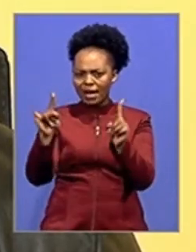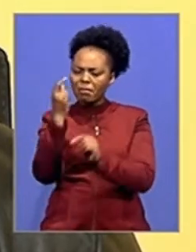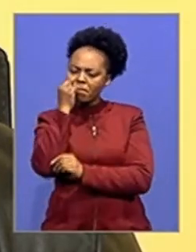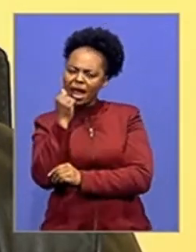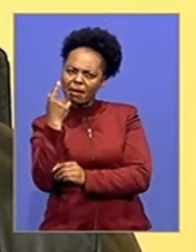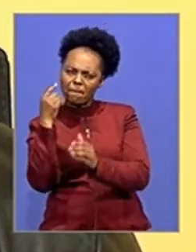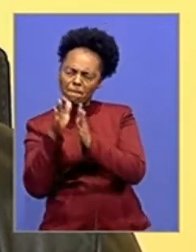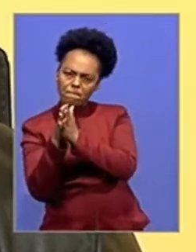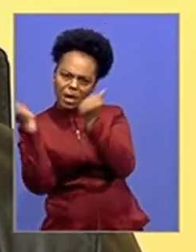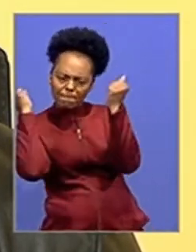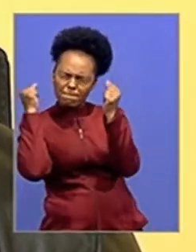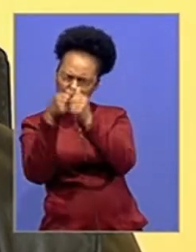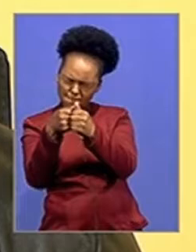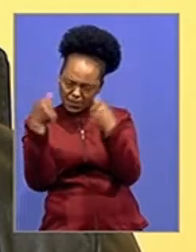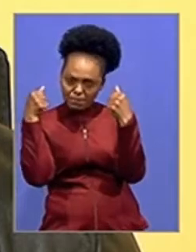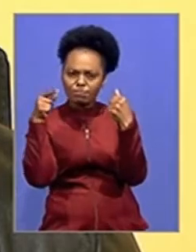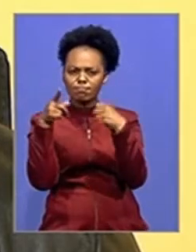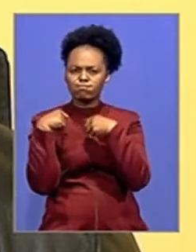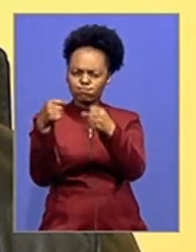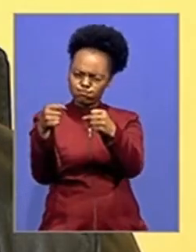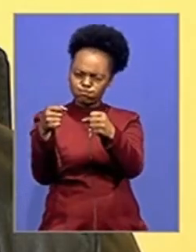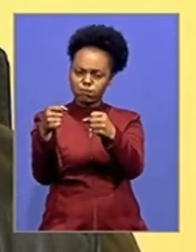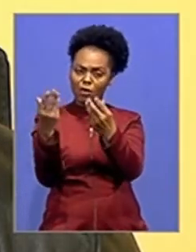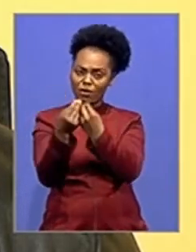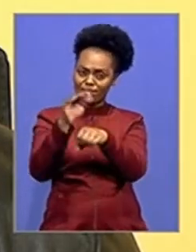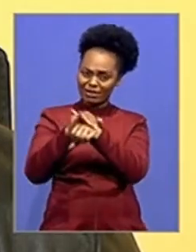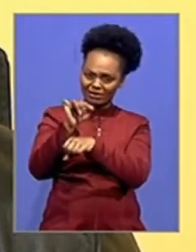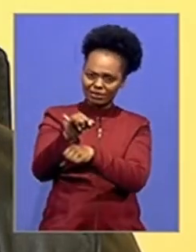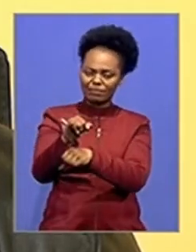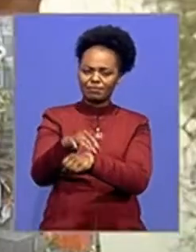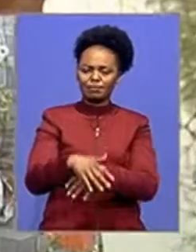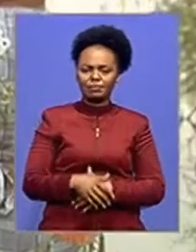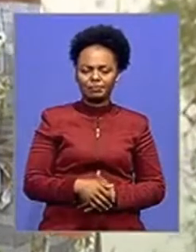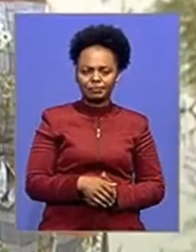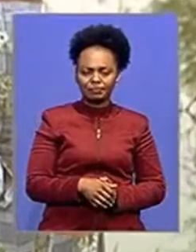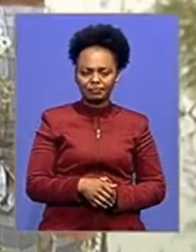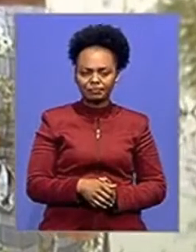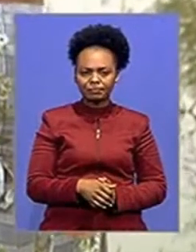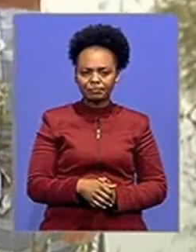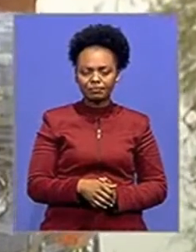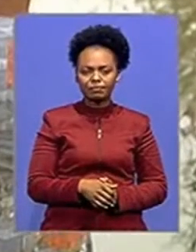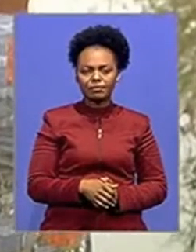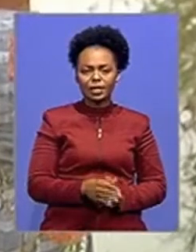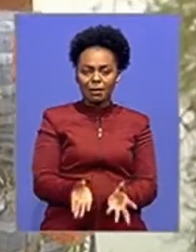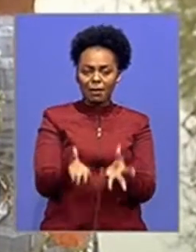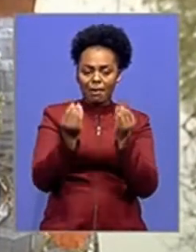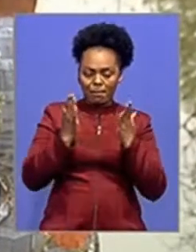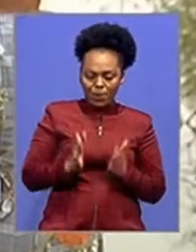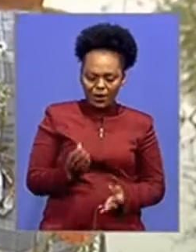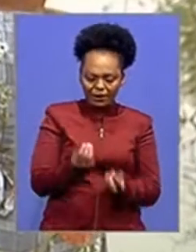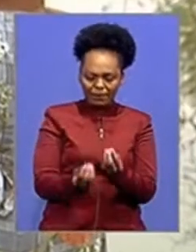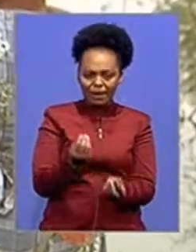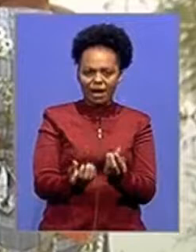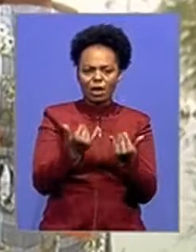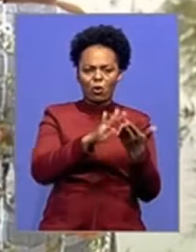fase ka sefatanaga seo mmogo le mogwera wa gagwe ka gare ga sona sefatanaga seo. Go hwetšwa ga ditopo tša bana bao go hlotše